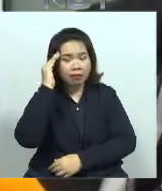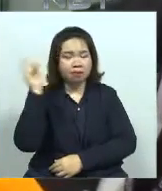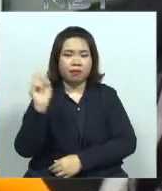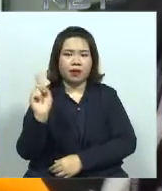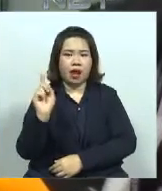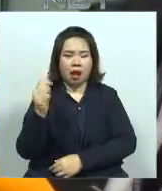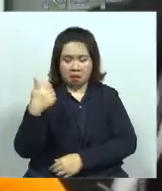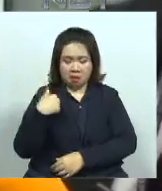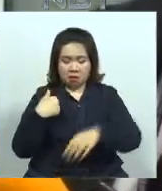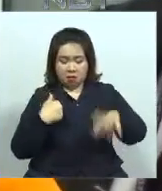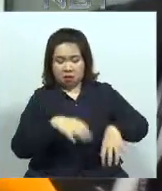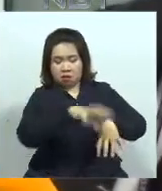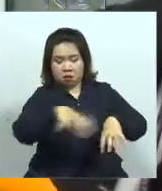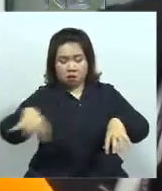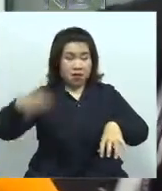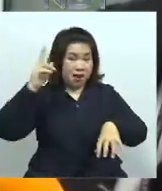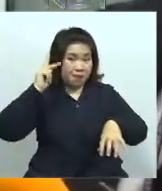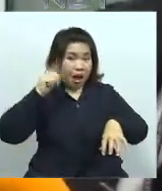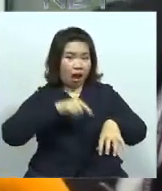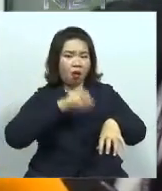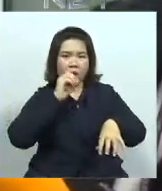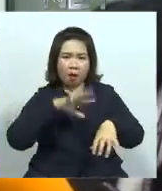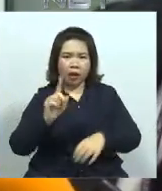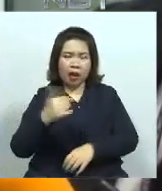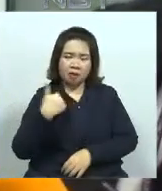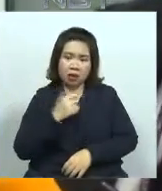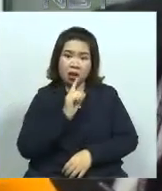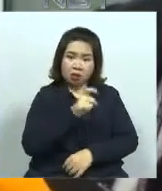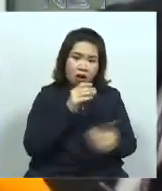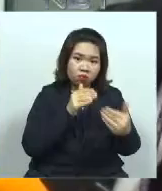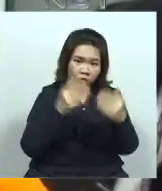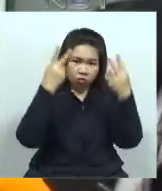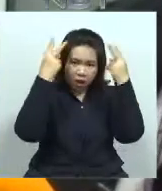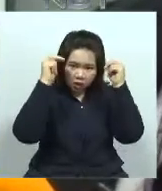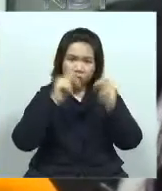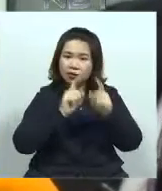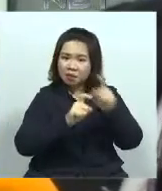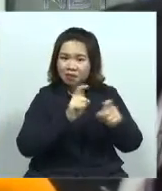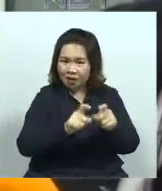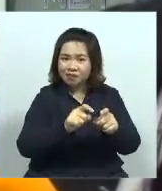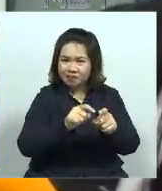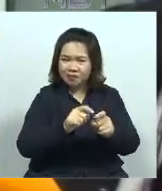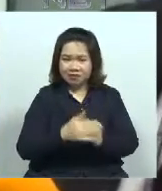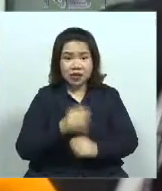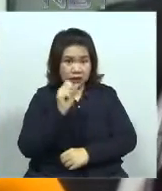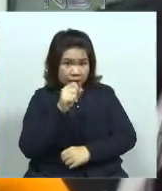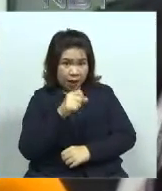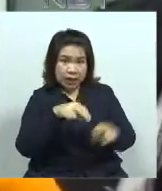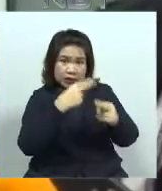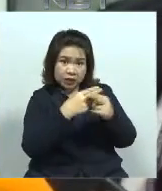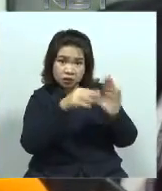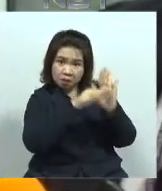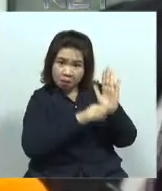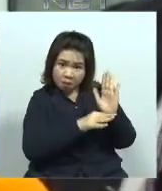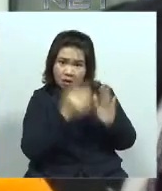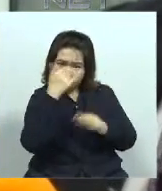คะเรียกว่าหลายสำนักทีเดียวก็มีการไปถามกับท่านนายกรัฐมนตรีเหมือนกันนะคะว่าตรงหรือเปล่าโดยเฉพา